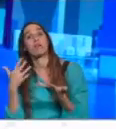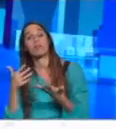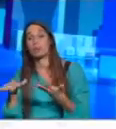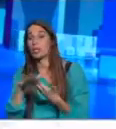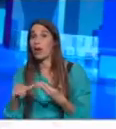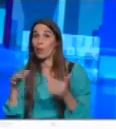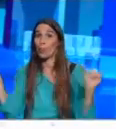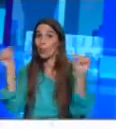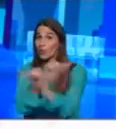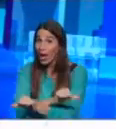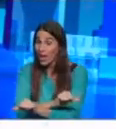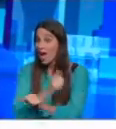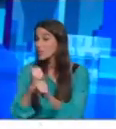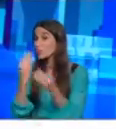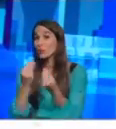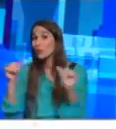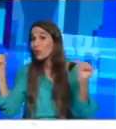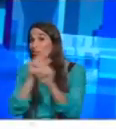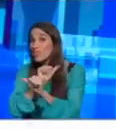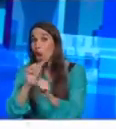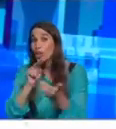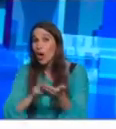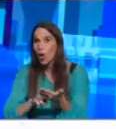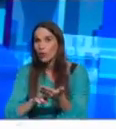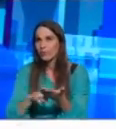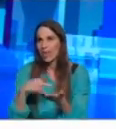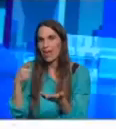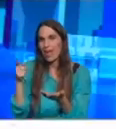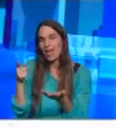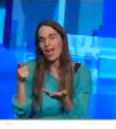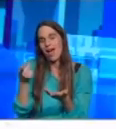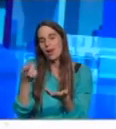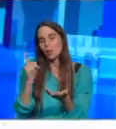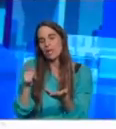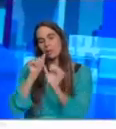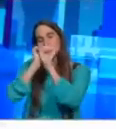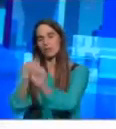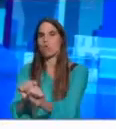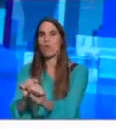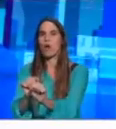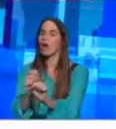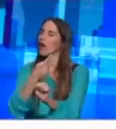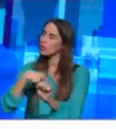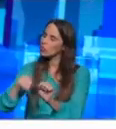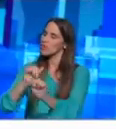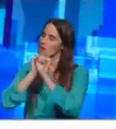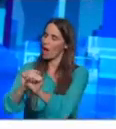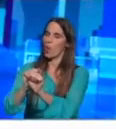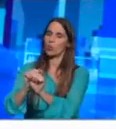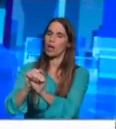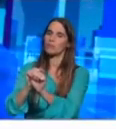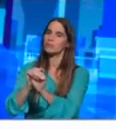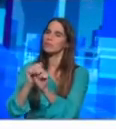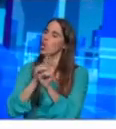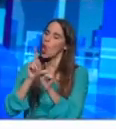מוטעה, ועשו משהו לא נכון, והם משלמים היום את המחיר, אז אנחנו מאחוריהם, אנחנו נגבה אותם, נתמוך בהם,